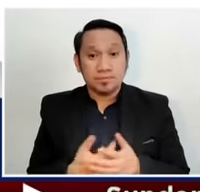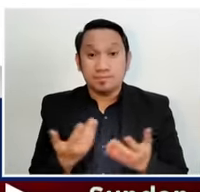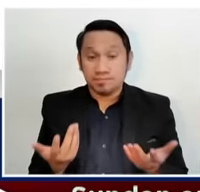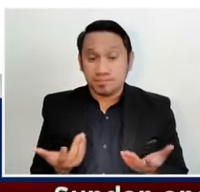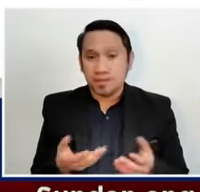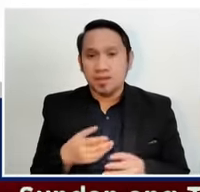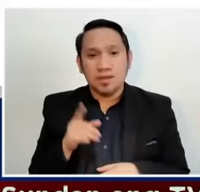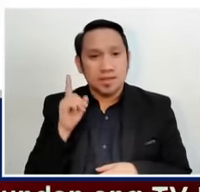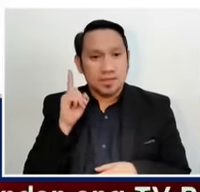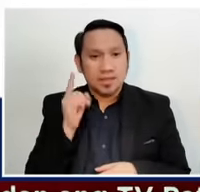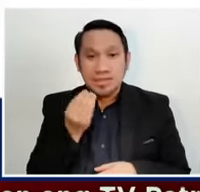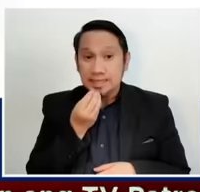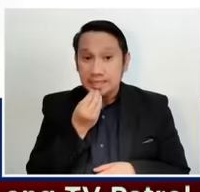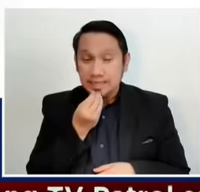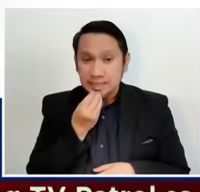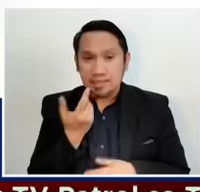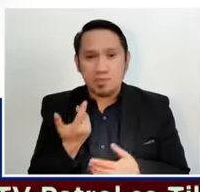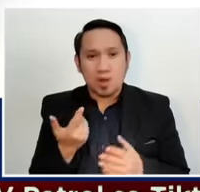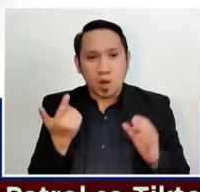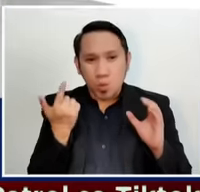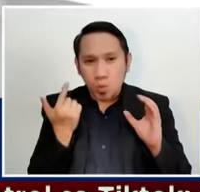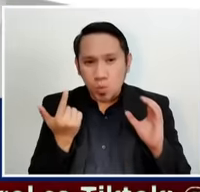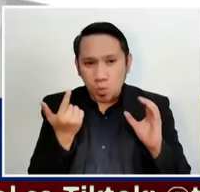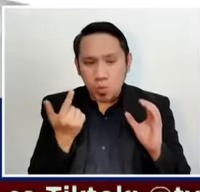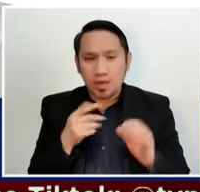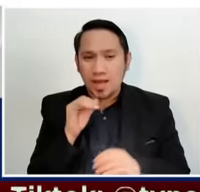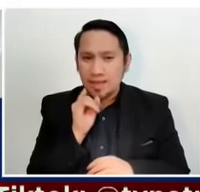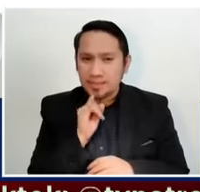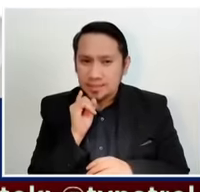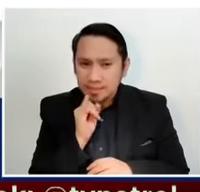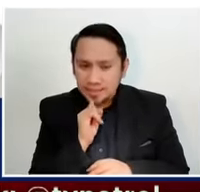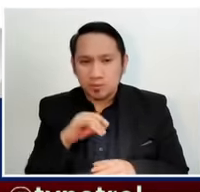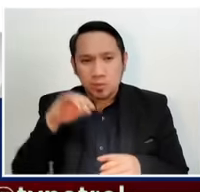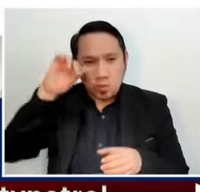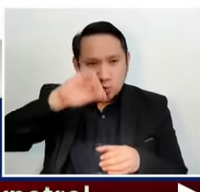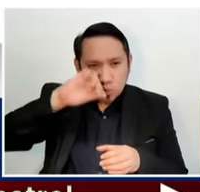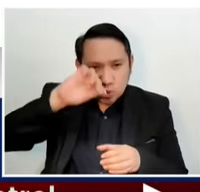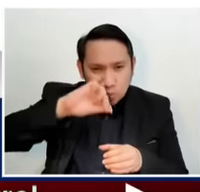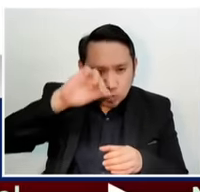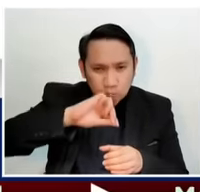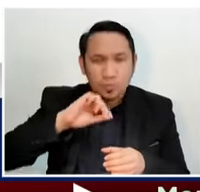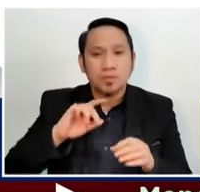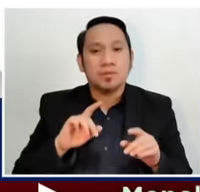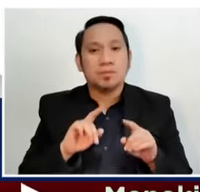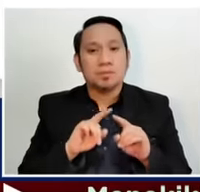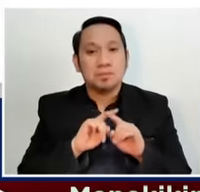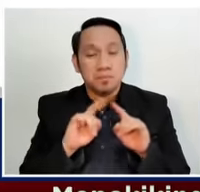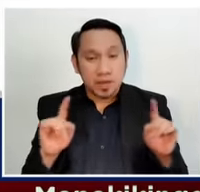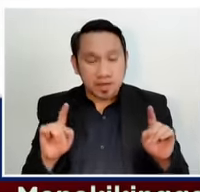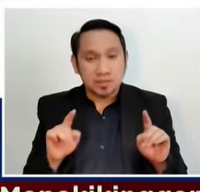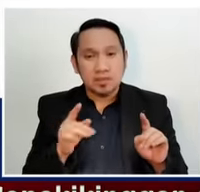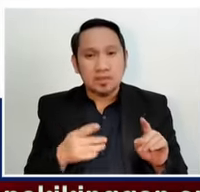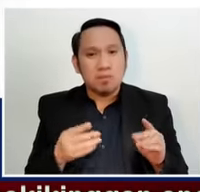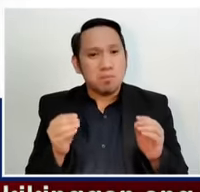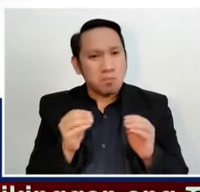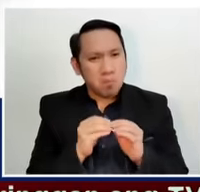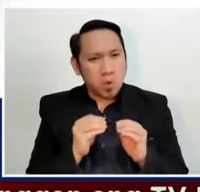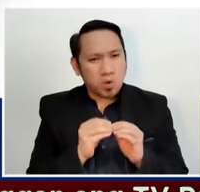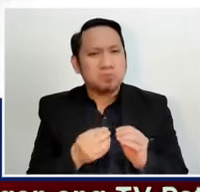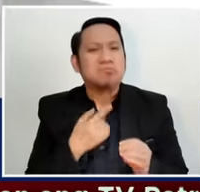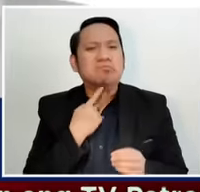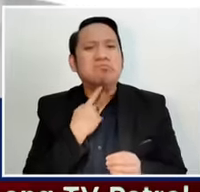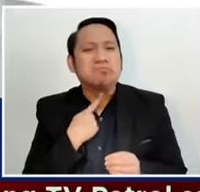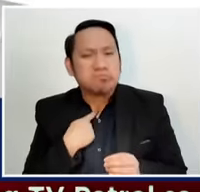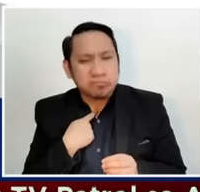ng halo-halo at ice cream. Pero dapat ding maintindihan na paiigtingin din ito ang ating uhaw. Kaya payo ni